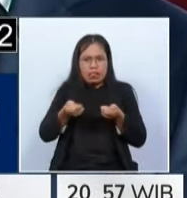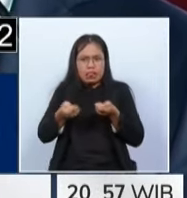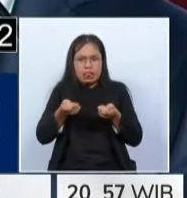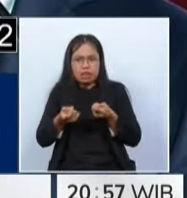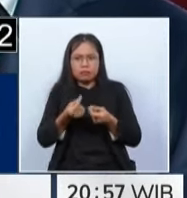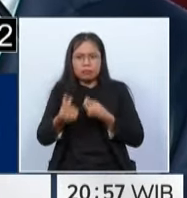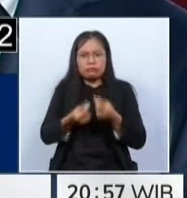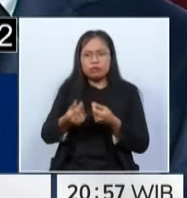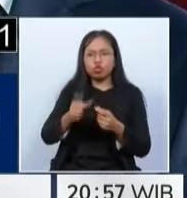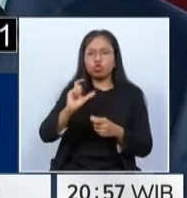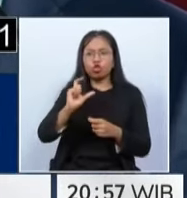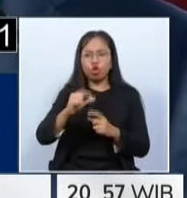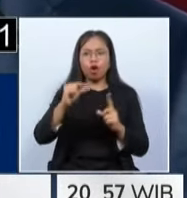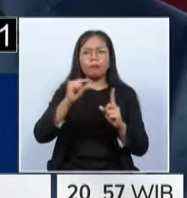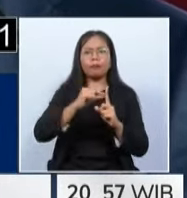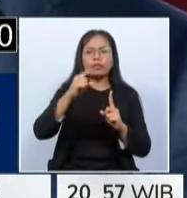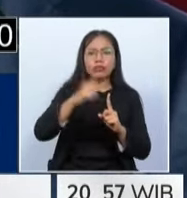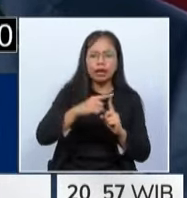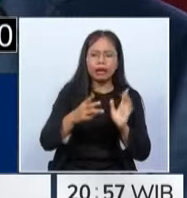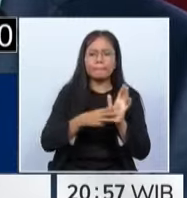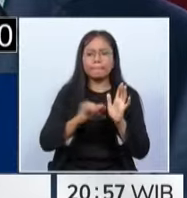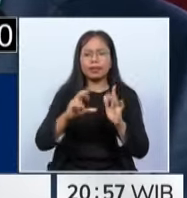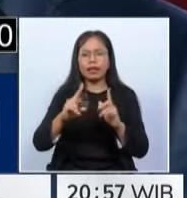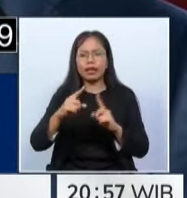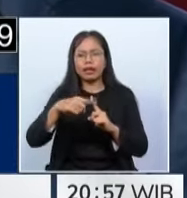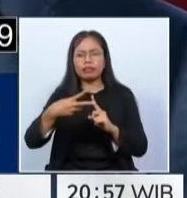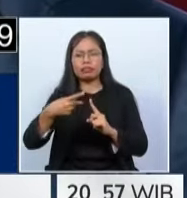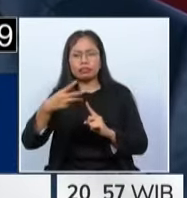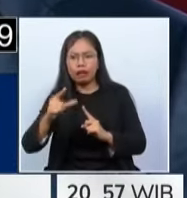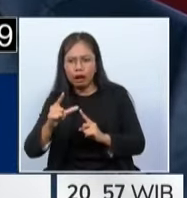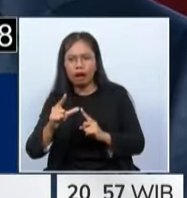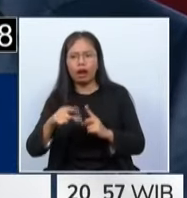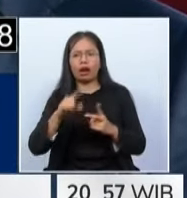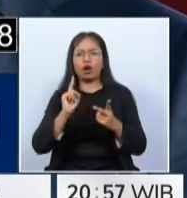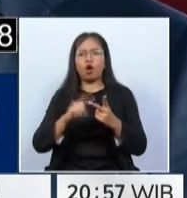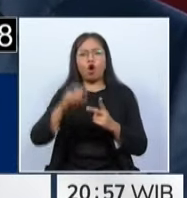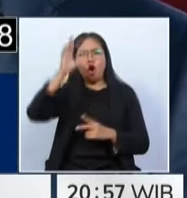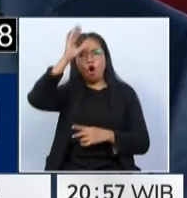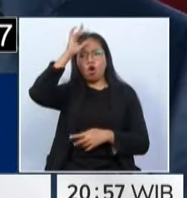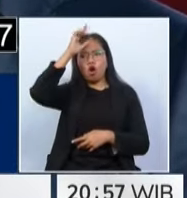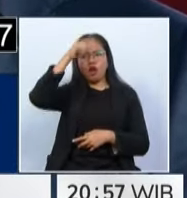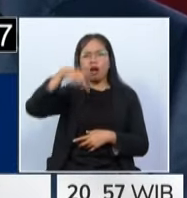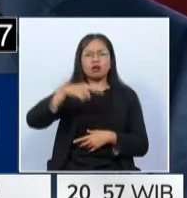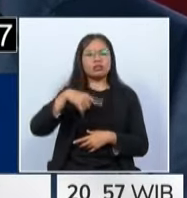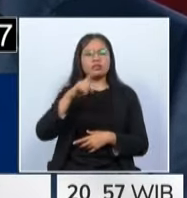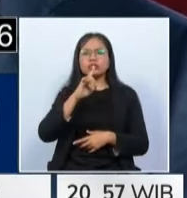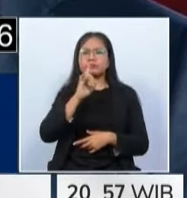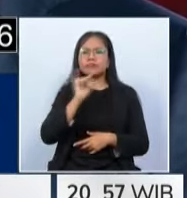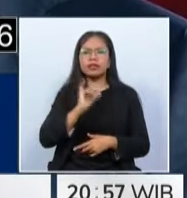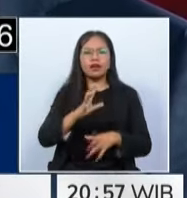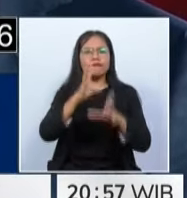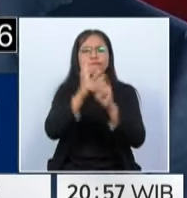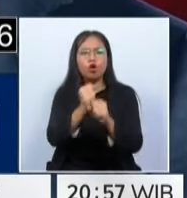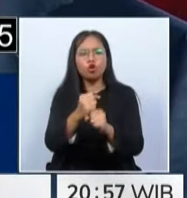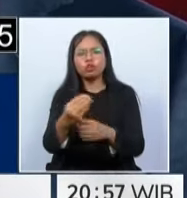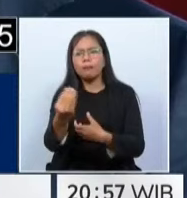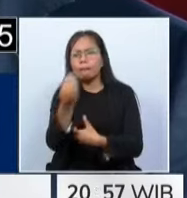Indonesia Indonesia defens security lalu orang dalam dalam pengelolaan food Estate Lalu ada